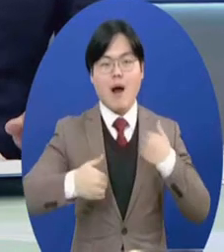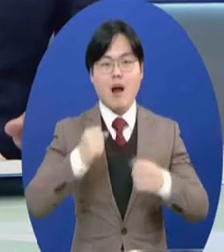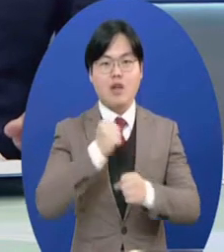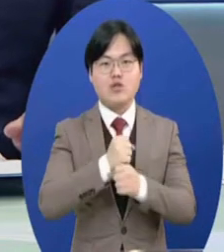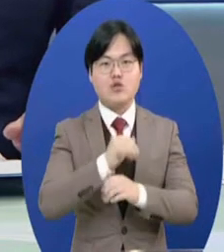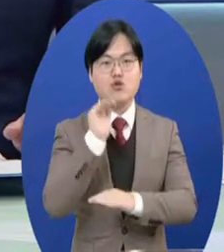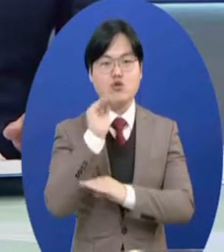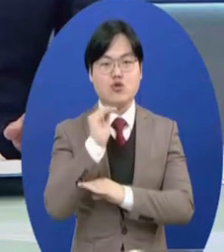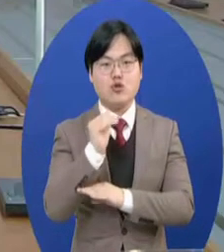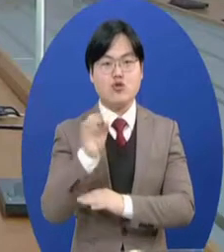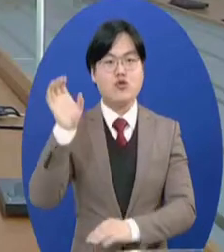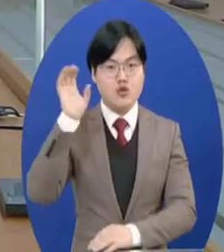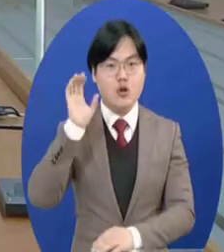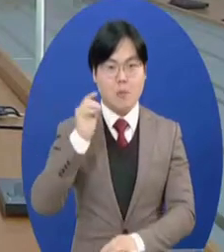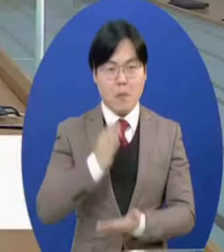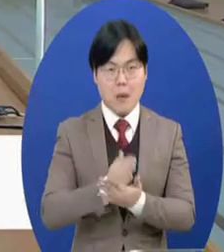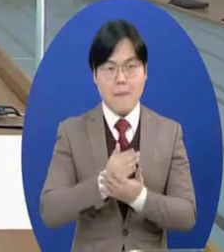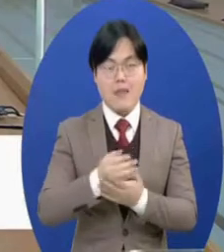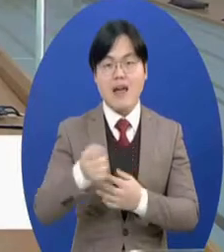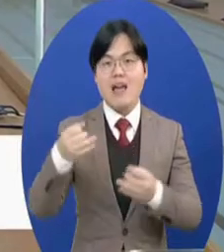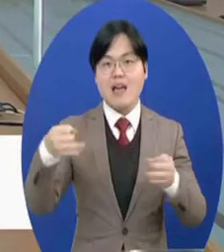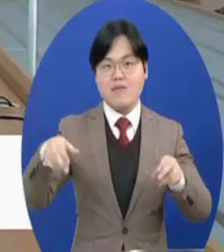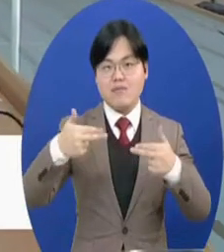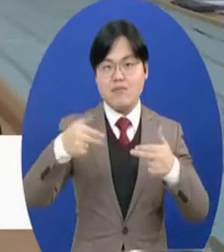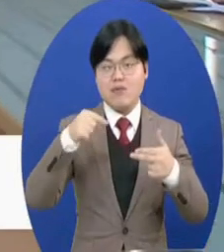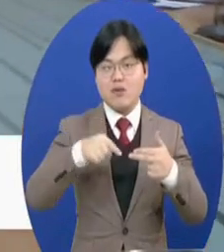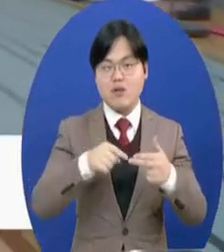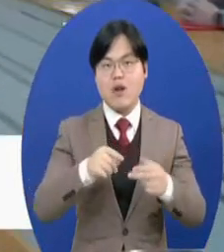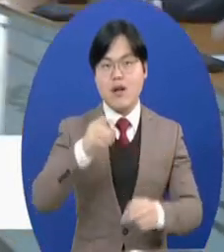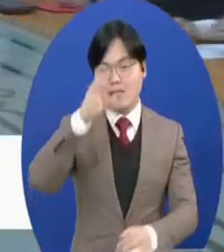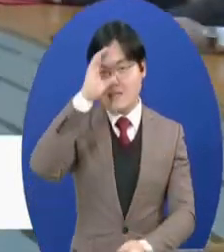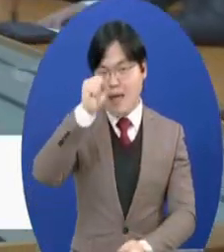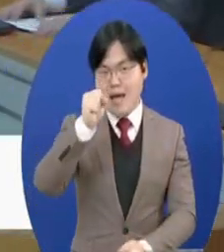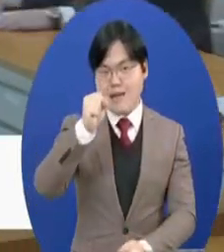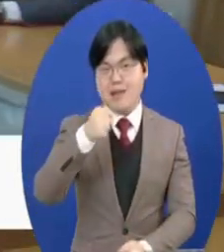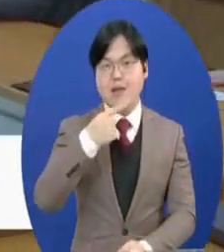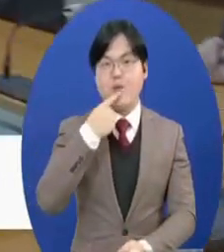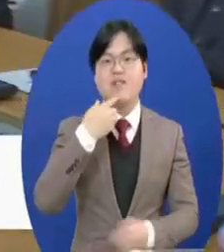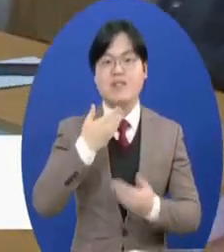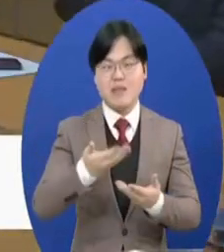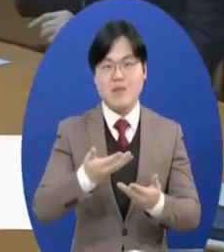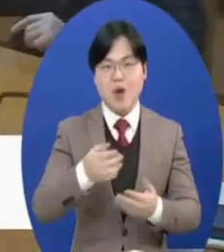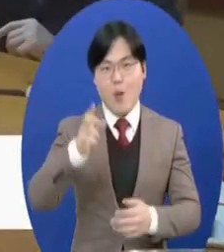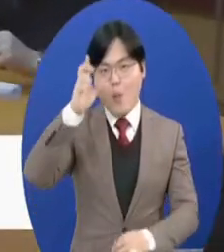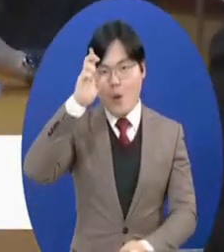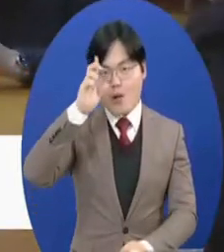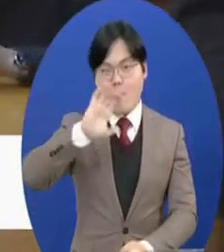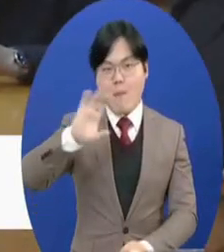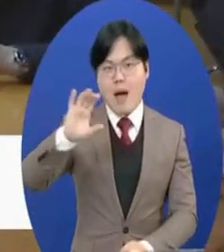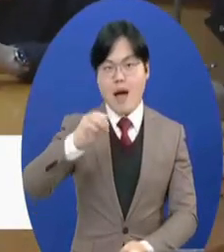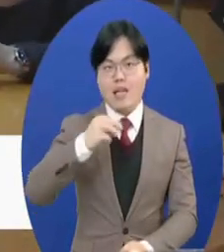сонслоо. Цахим хилцүүлэгт Монгол улсын ерөнхий сайд хүрэл зүйн оролцож боловсролын салбарын тандан хэлэхдээ